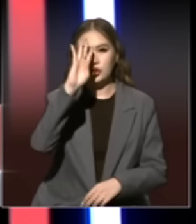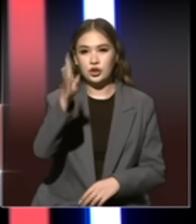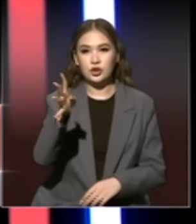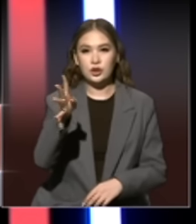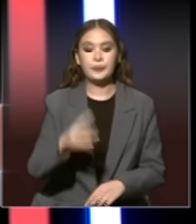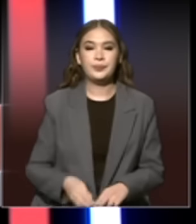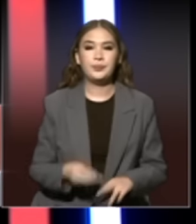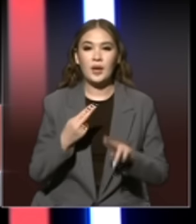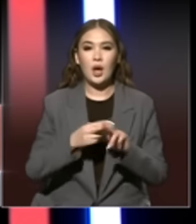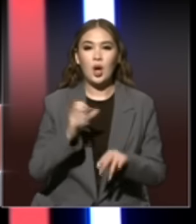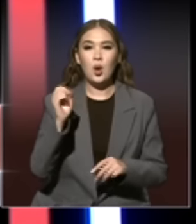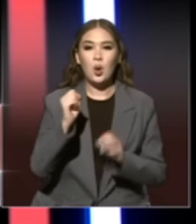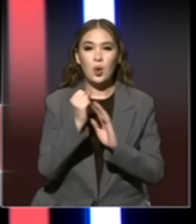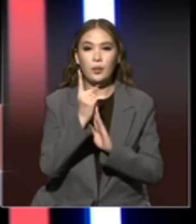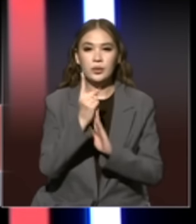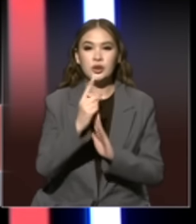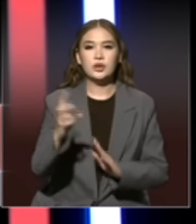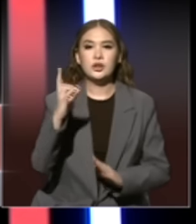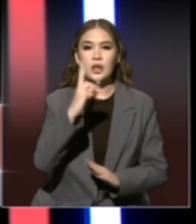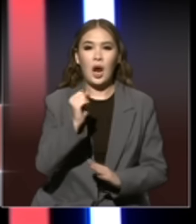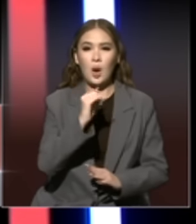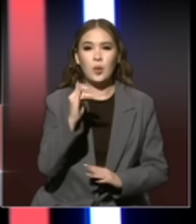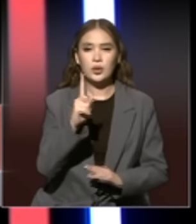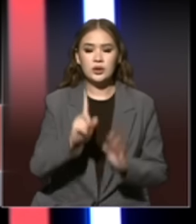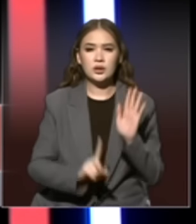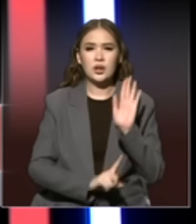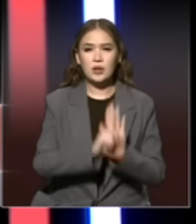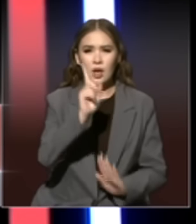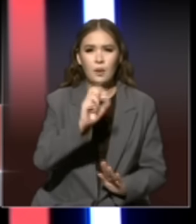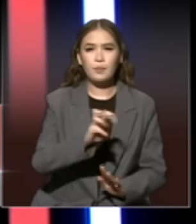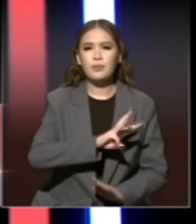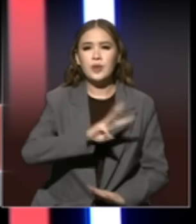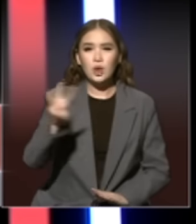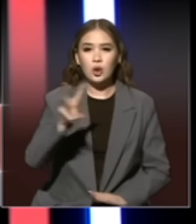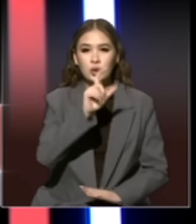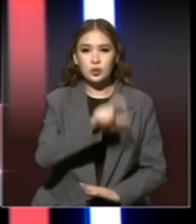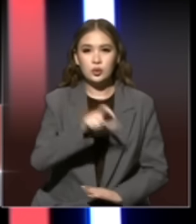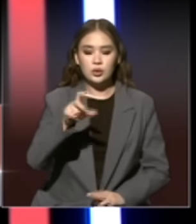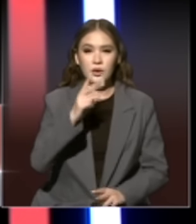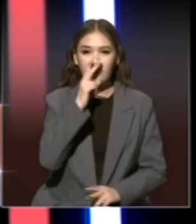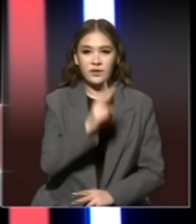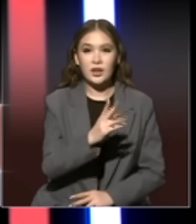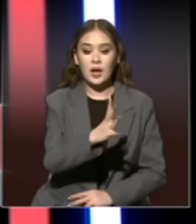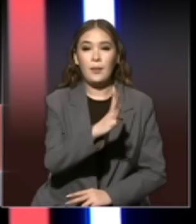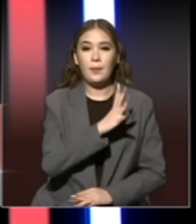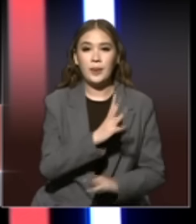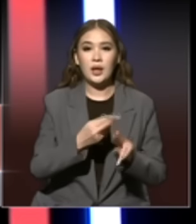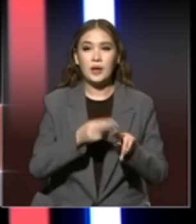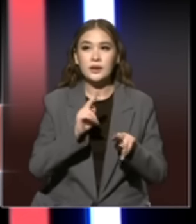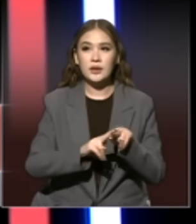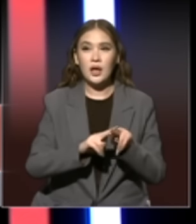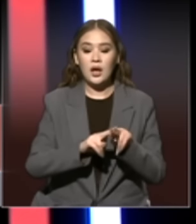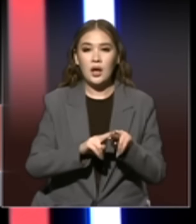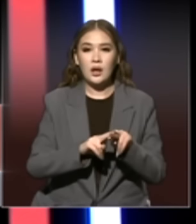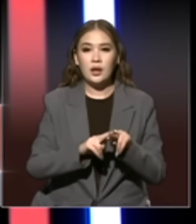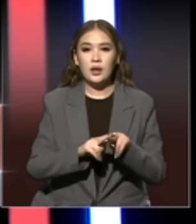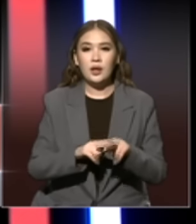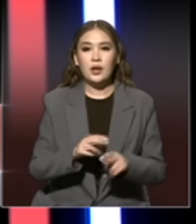соттады. 11 наурызда басталған бұл сот процесін миллиондаған адам көрді. 2 айға созылған сот процесінде өздеріңіз білесіздер.